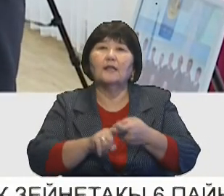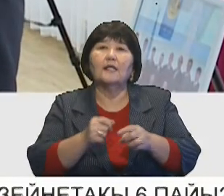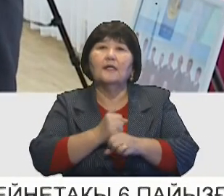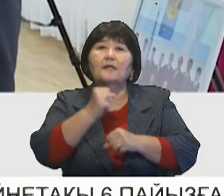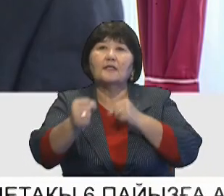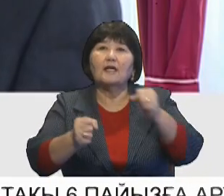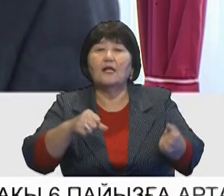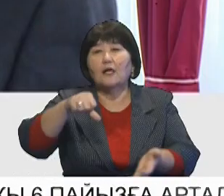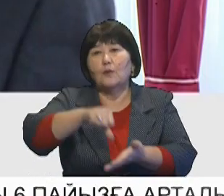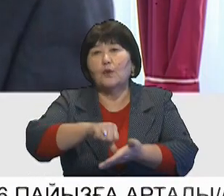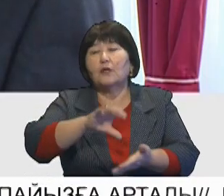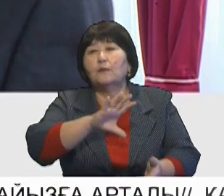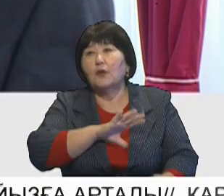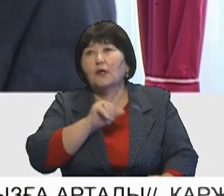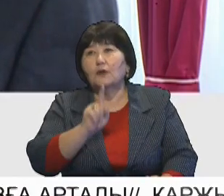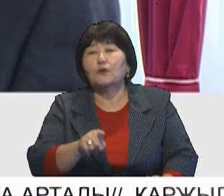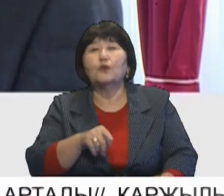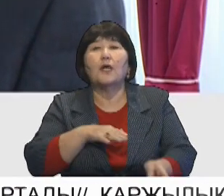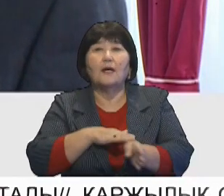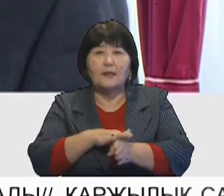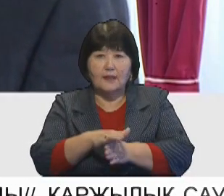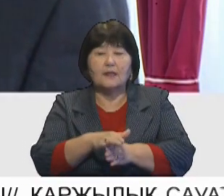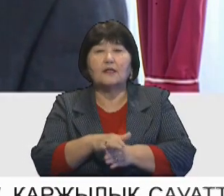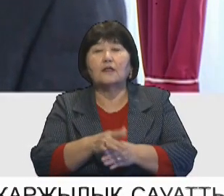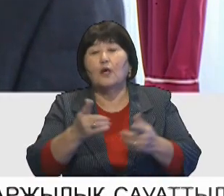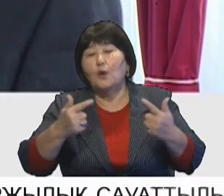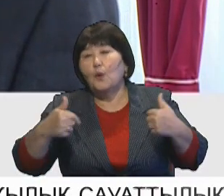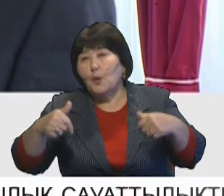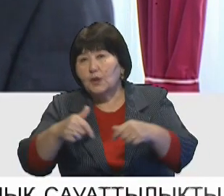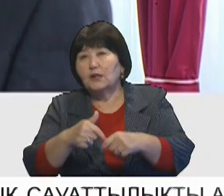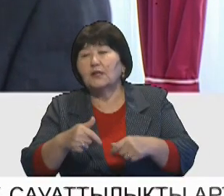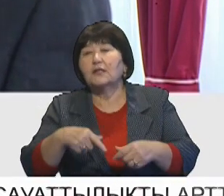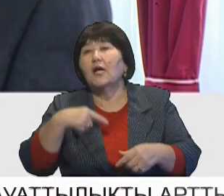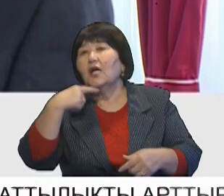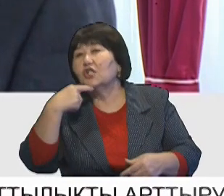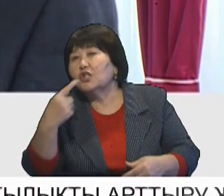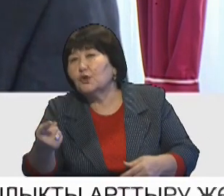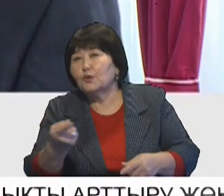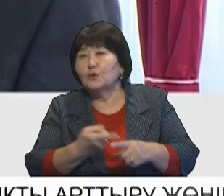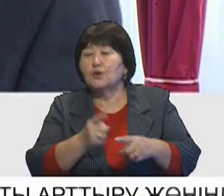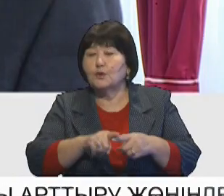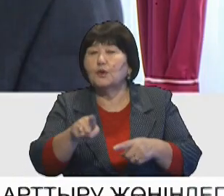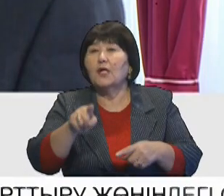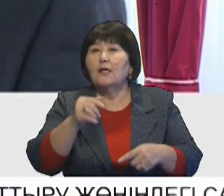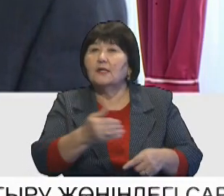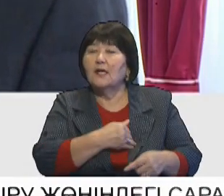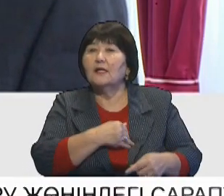өкіл болғандықтан, соны атқаратын органдарға жеткізуші соның талап